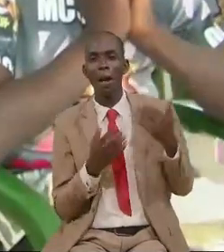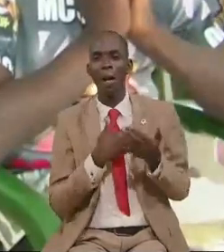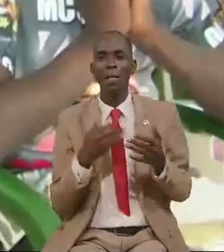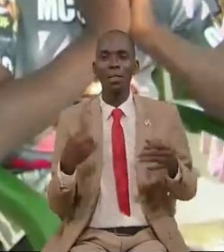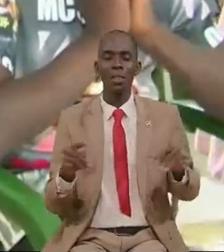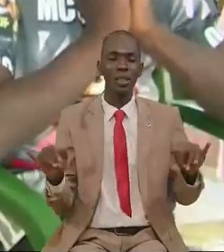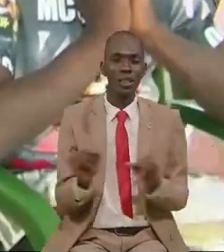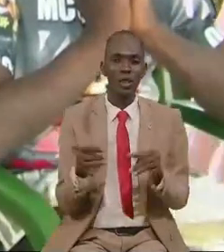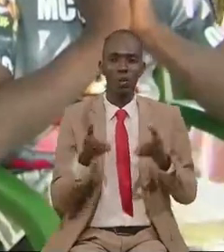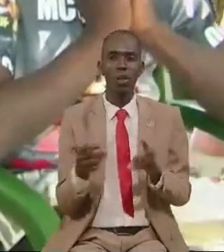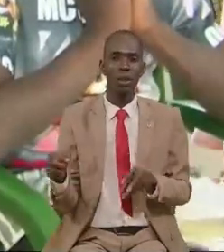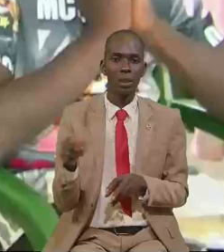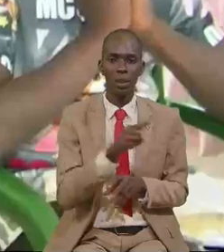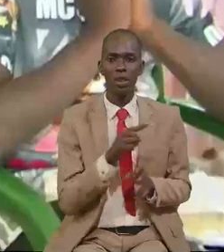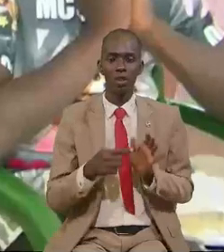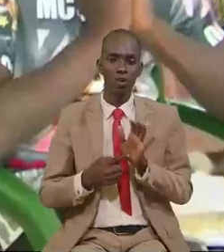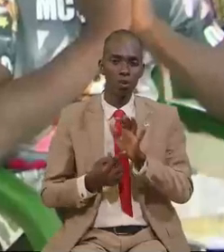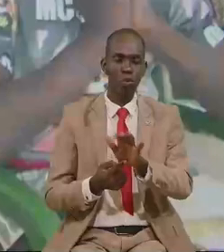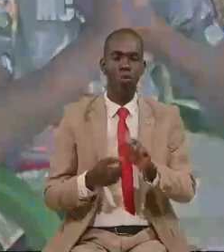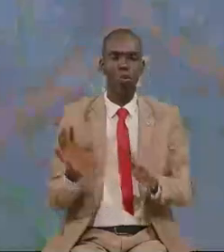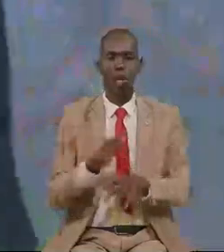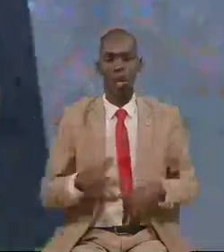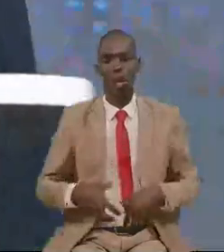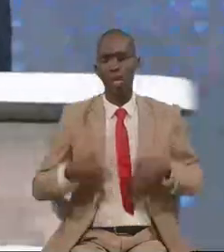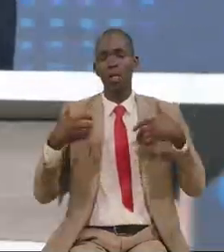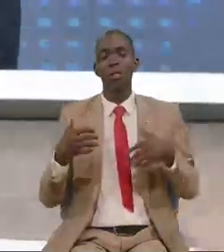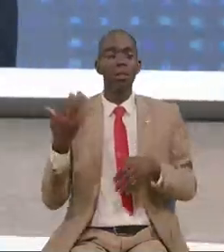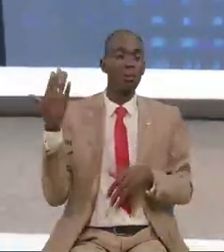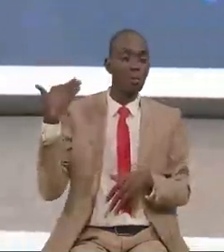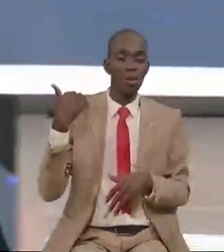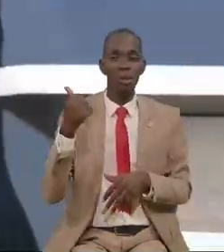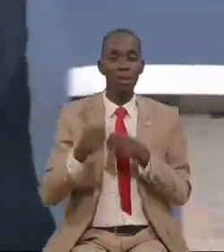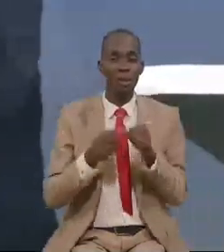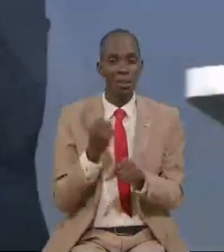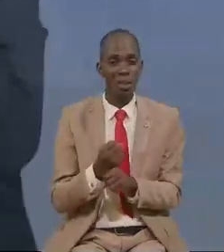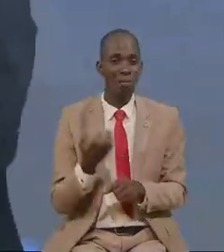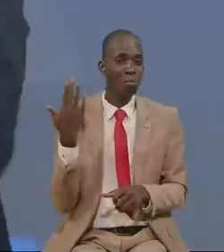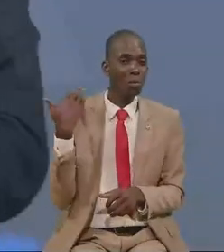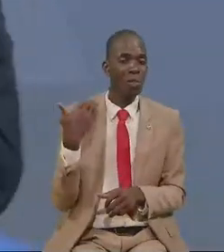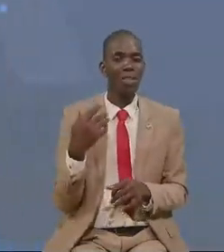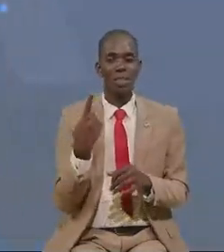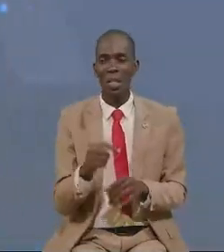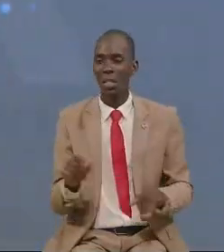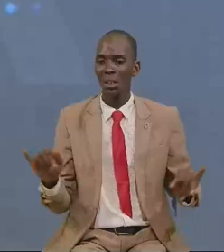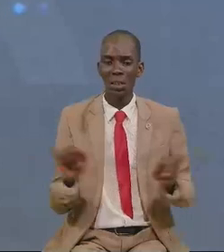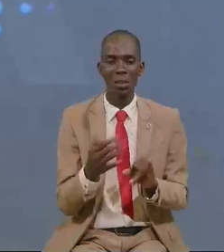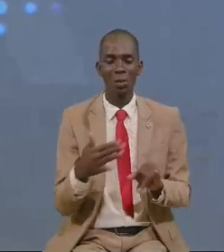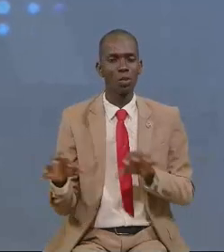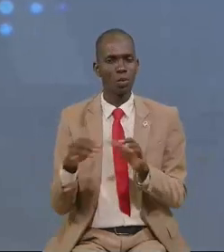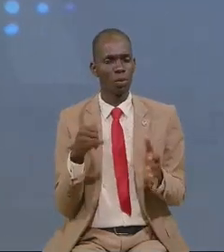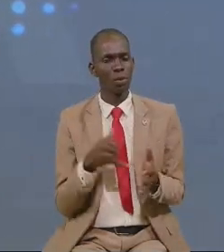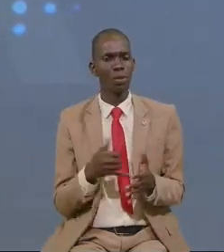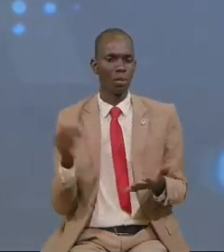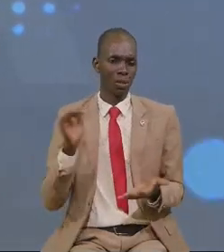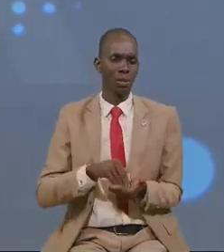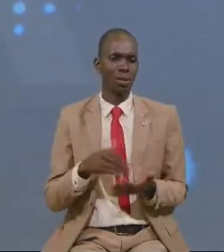ils réagissent, ils avaient réagi à 10 ans. C'est de la même manière qu'ils réagissent aujourd'hui. J'ai dit, viens.